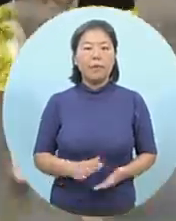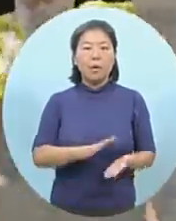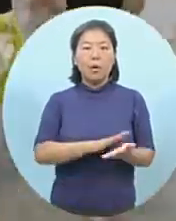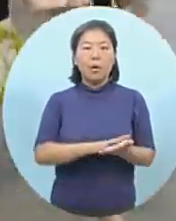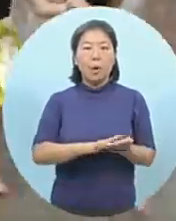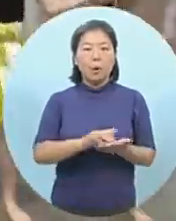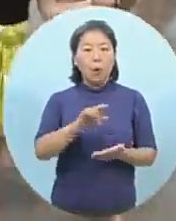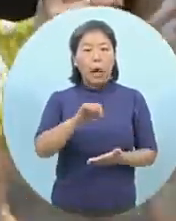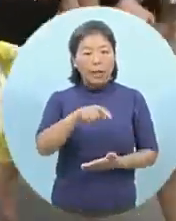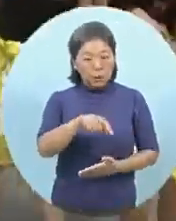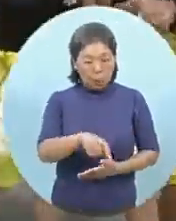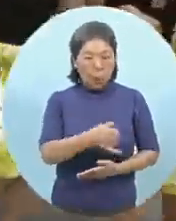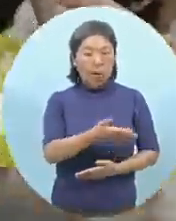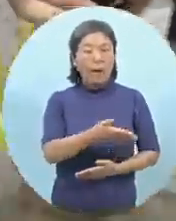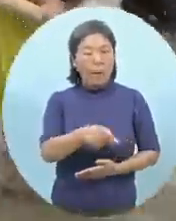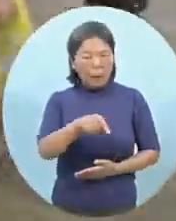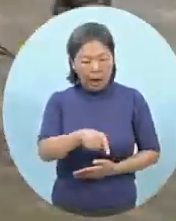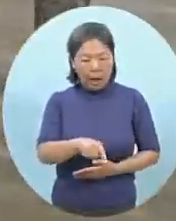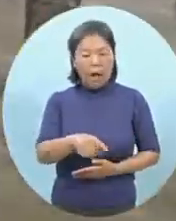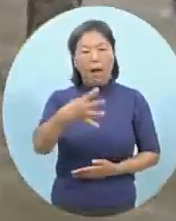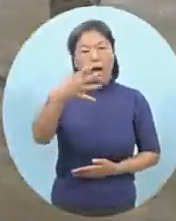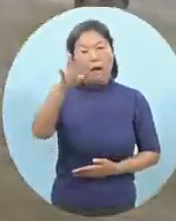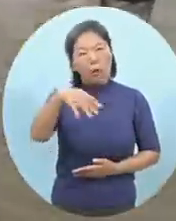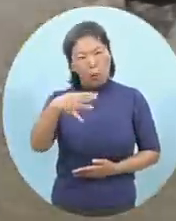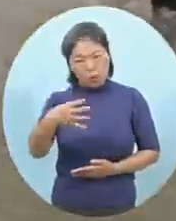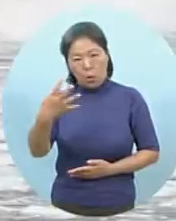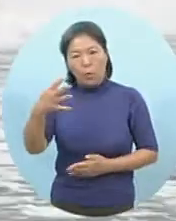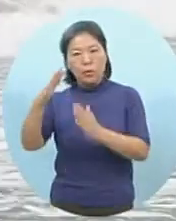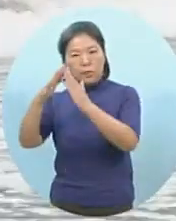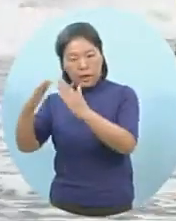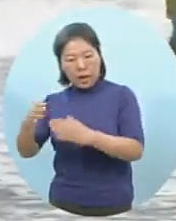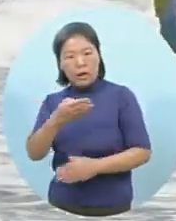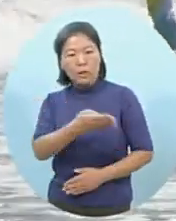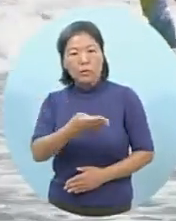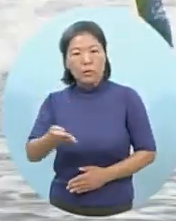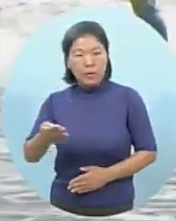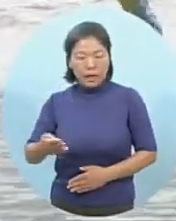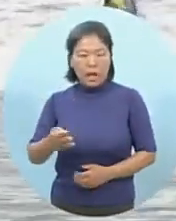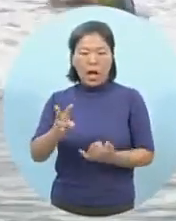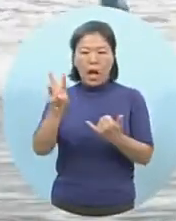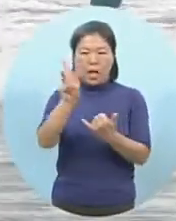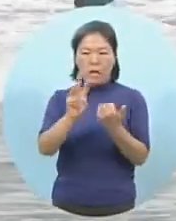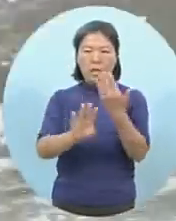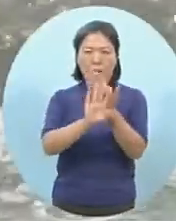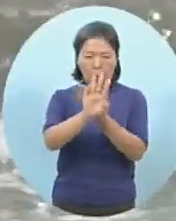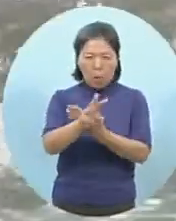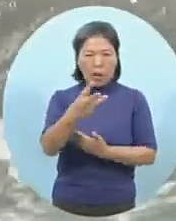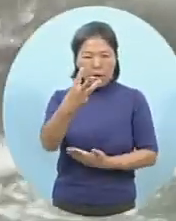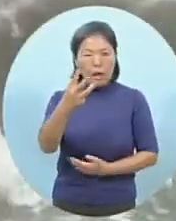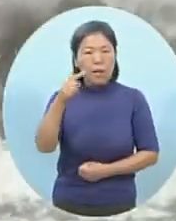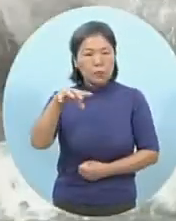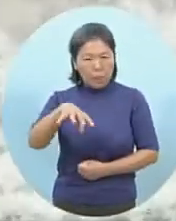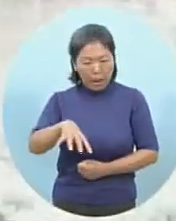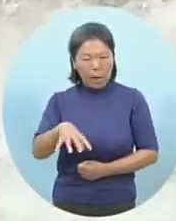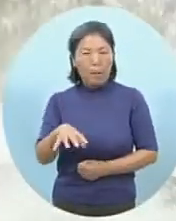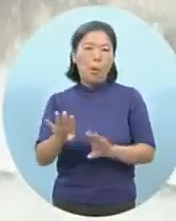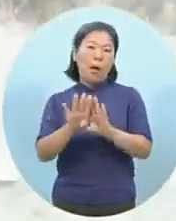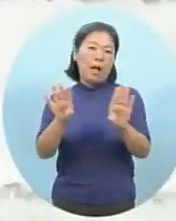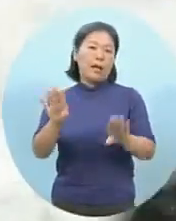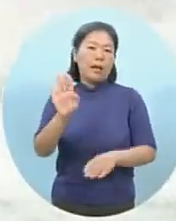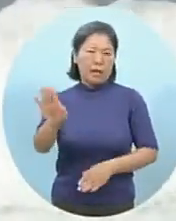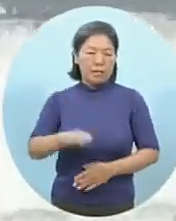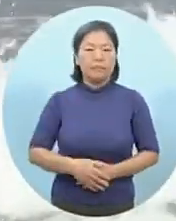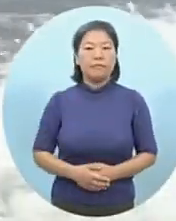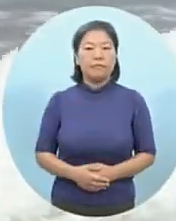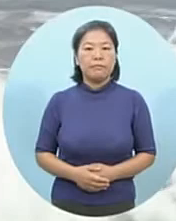薄磯海水浴場は勿来四倉海水浴場に続き震災後3カ所目の開設です。